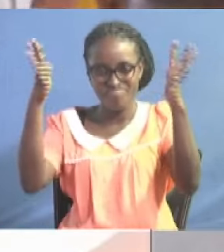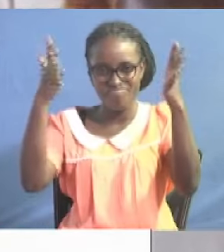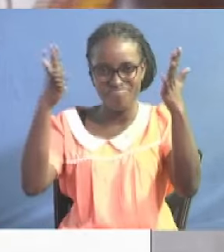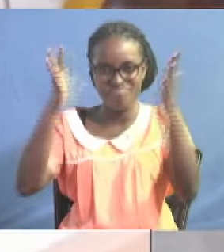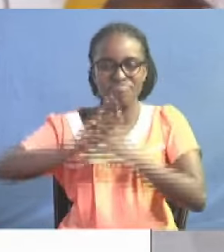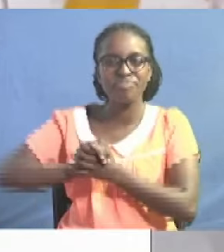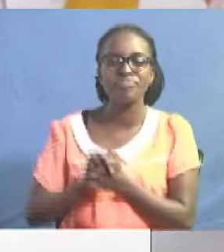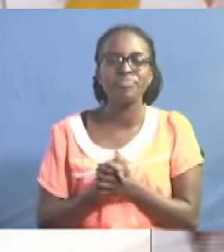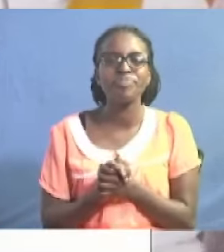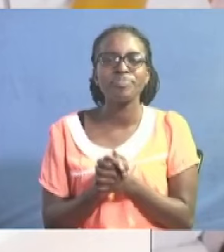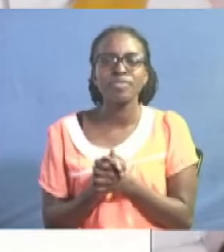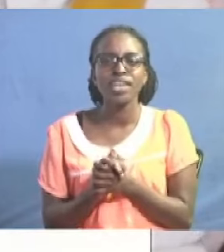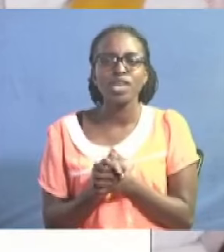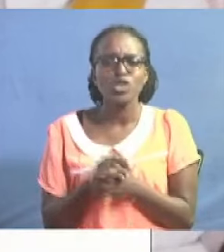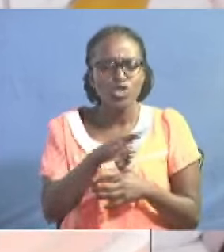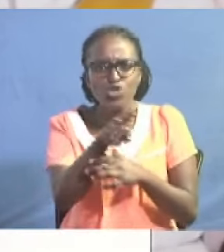Sasa